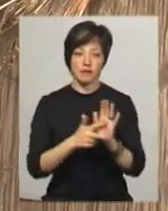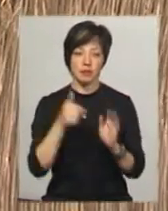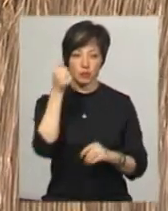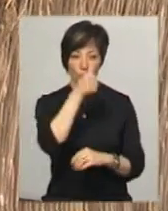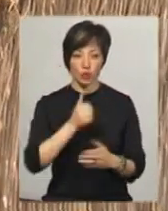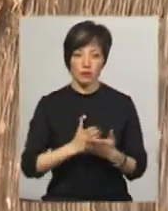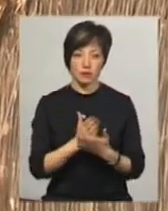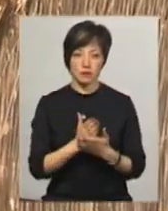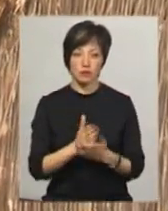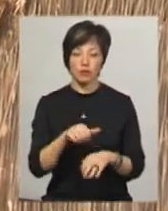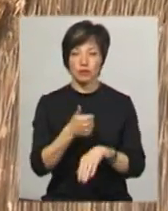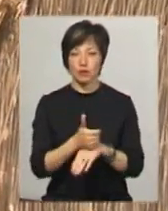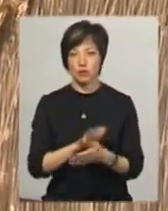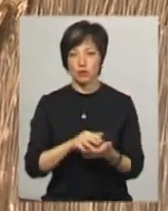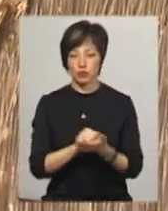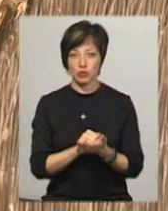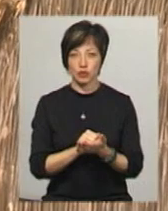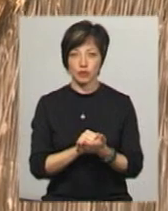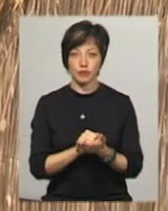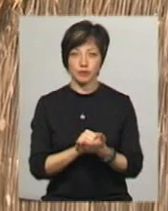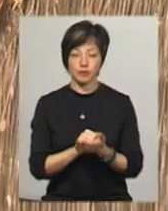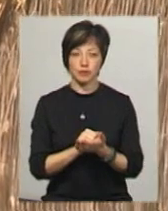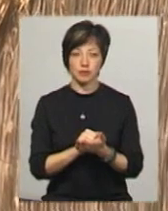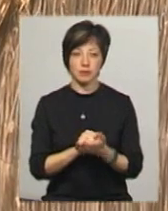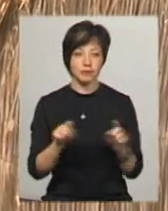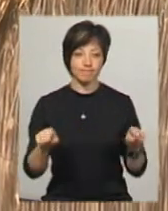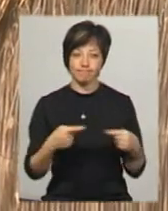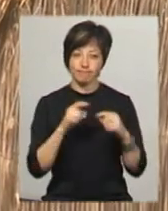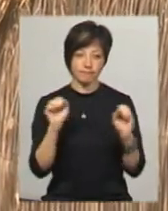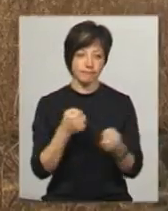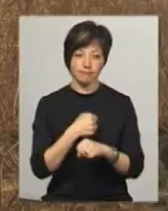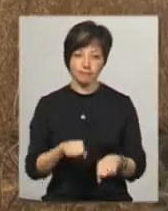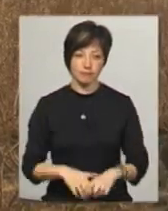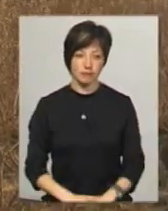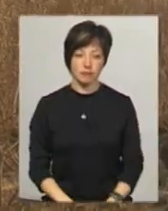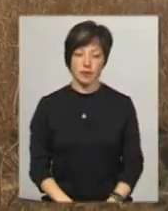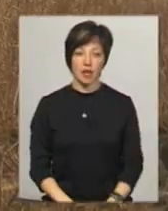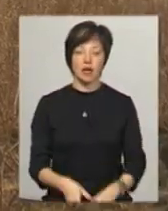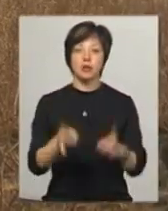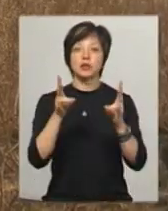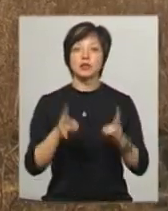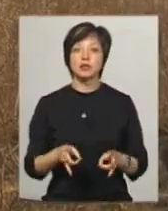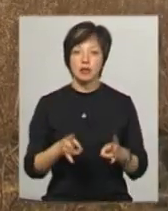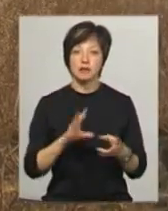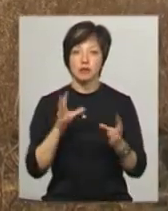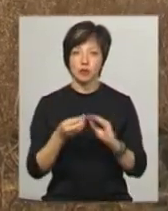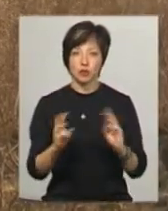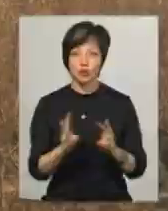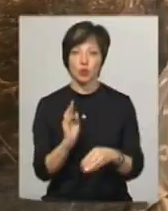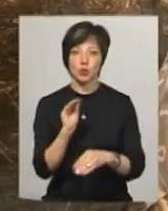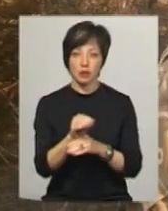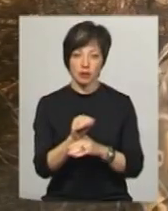років. Основна частина була пошкоджена. Скоріше всього, відновленню не підлягає. Постраждалий внаслідок пожежі Петровальський